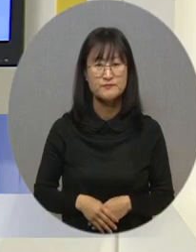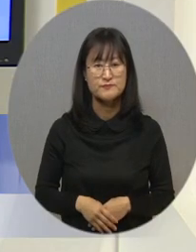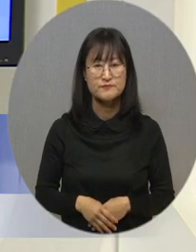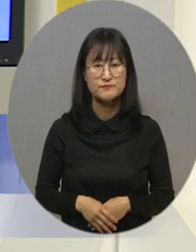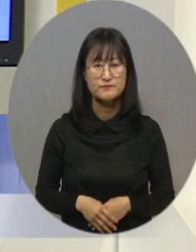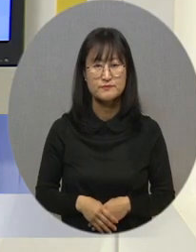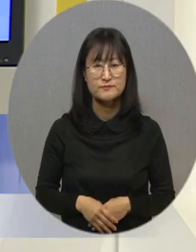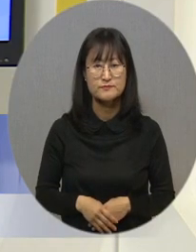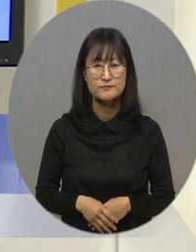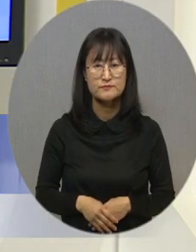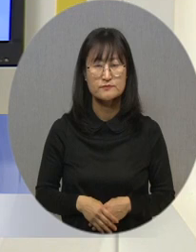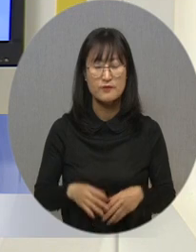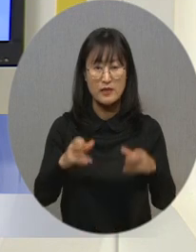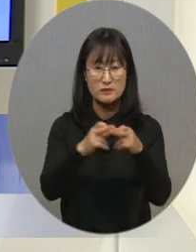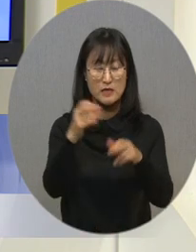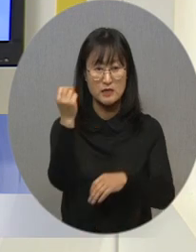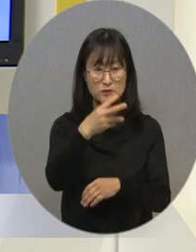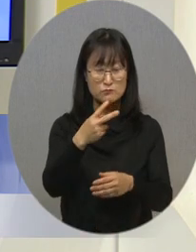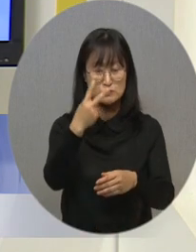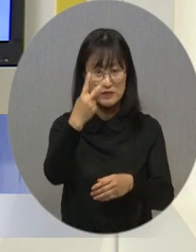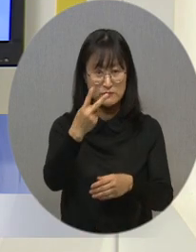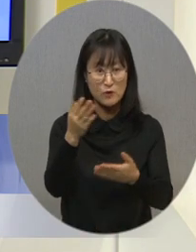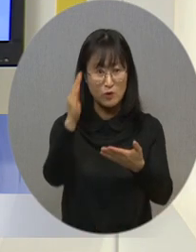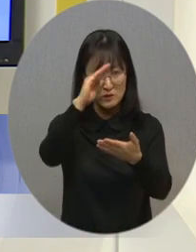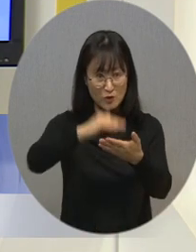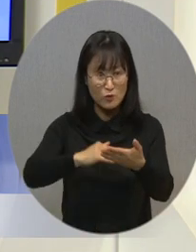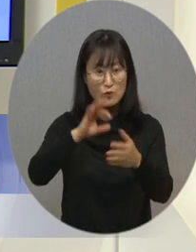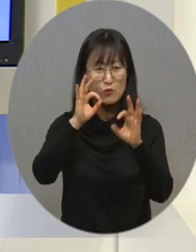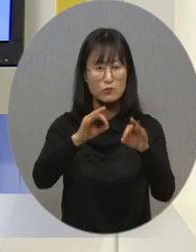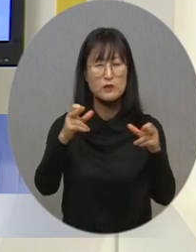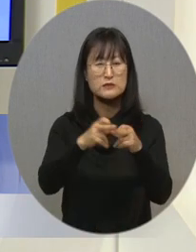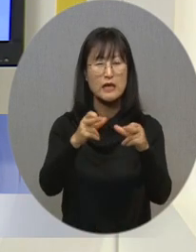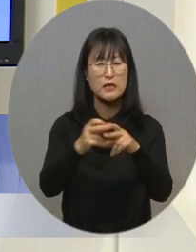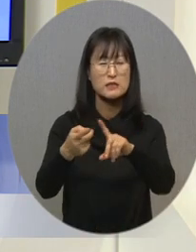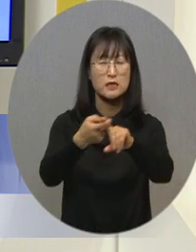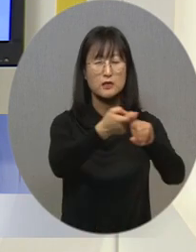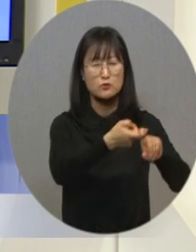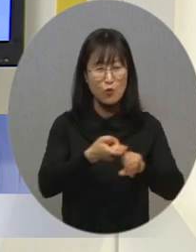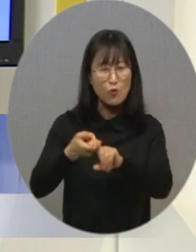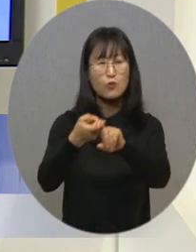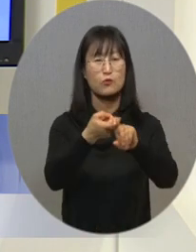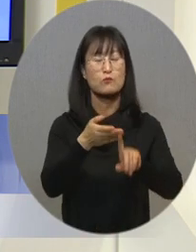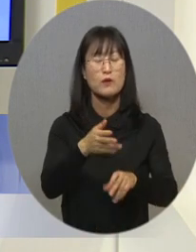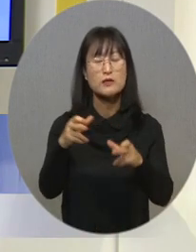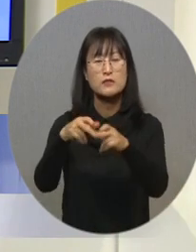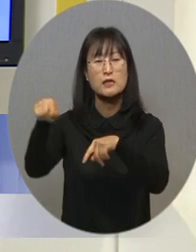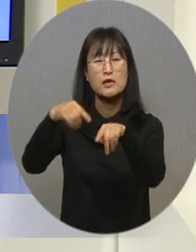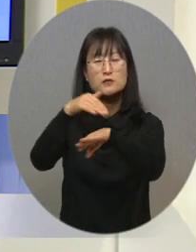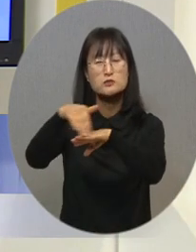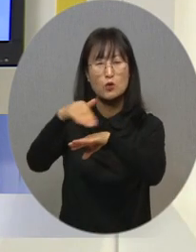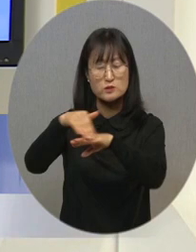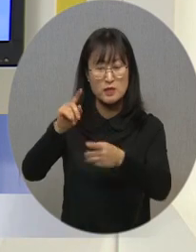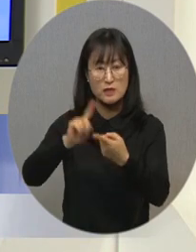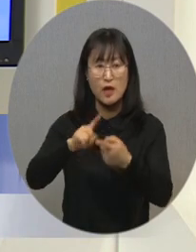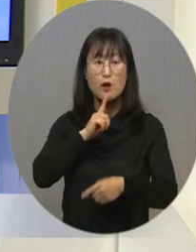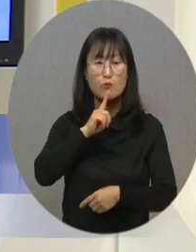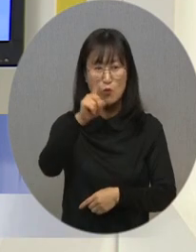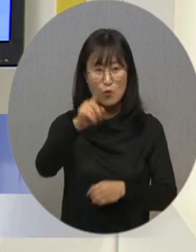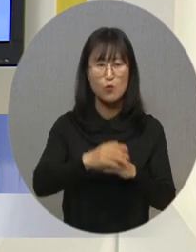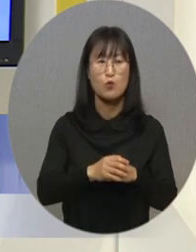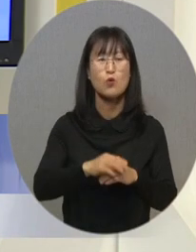전달됐습니다 장애 시문 이면에서는 한국 장애인 단체 총 연맹이 장애인 정책 리포트 제